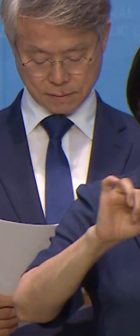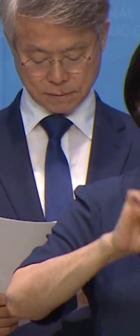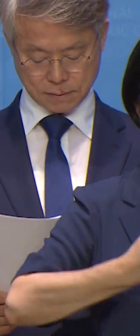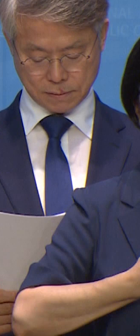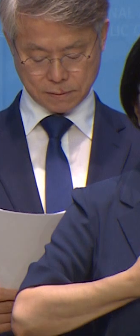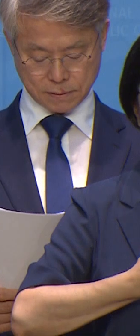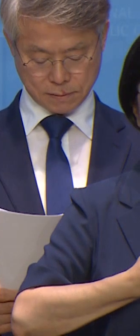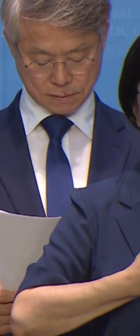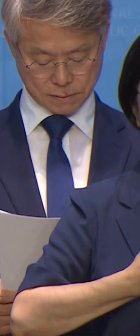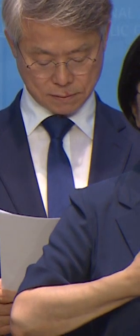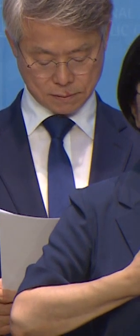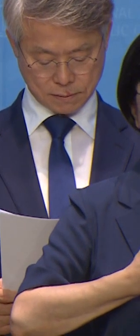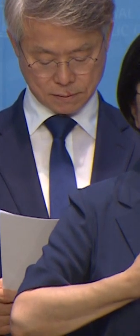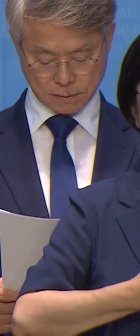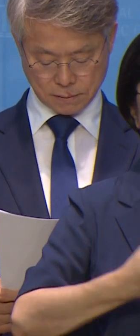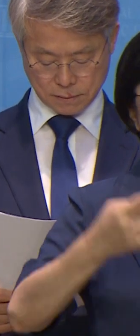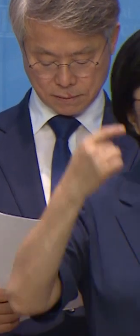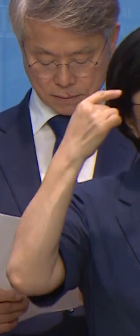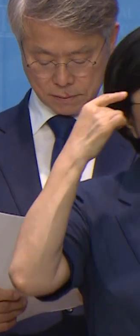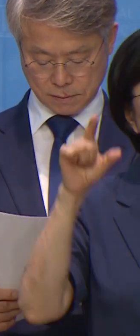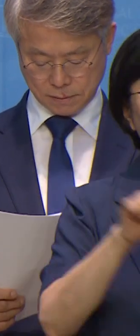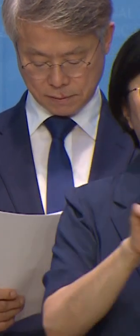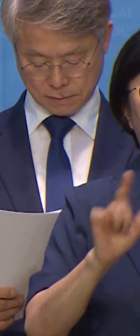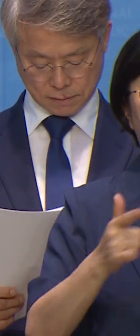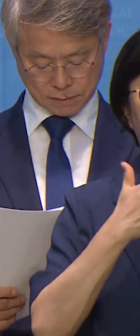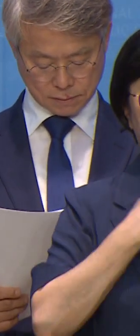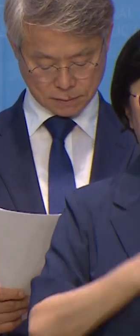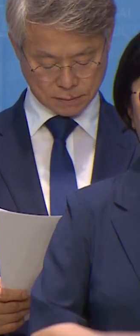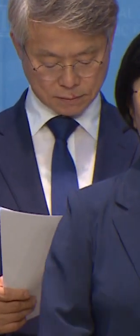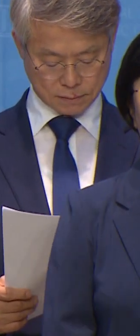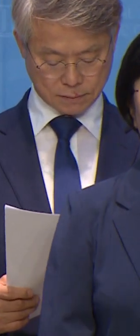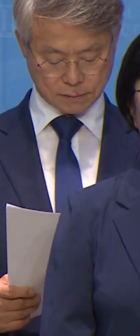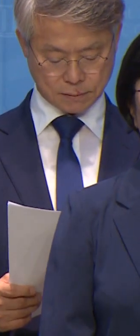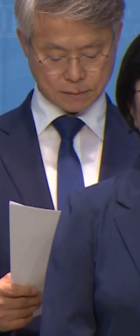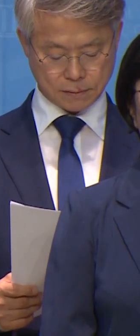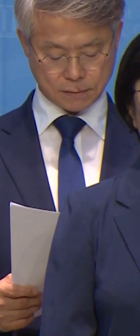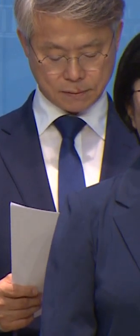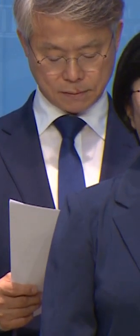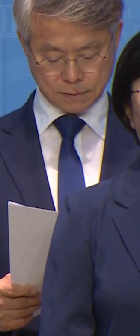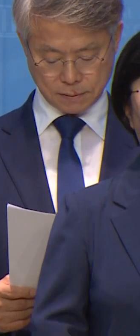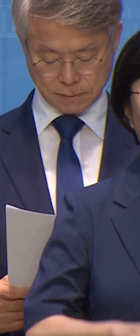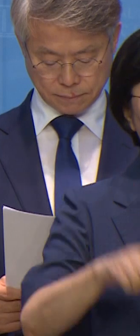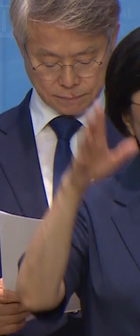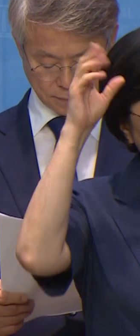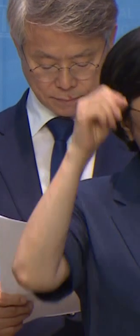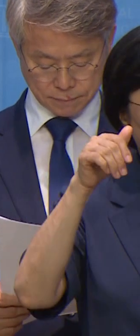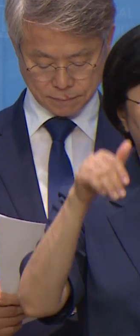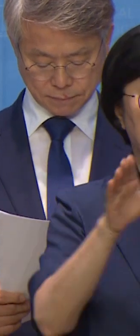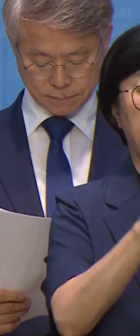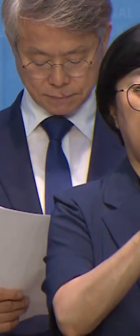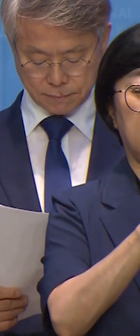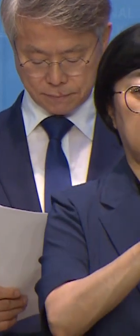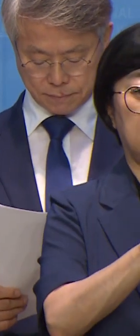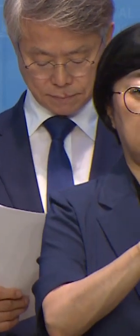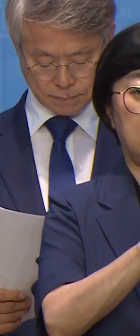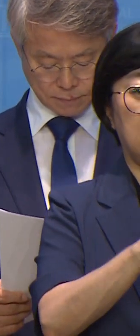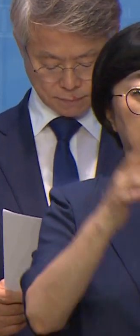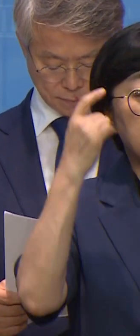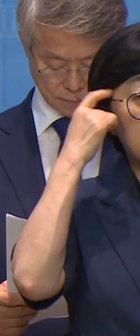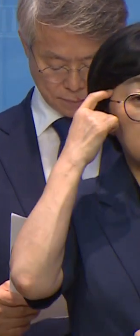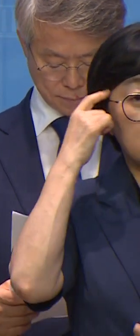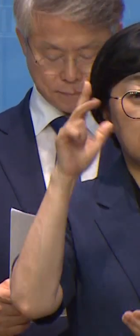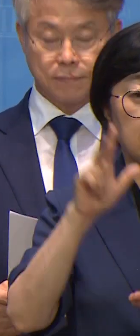본인의 신념이 아니길 바라는 마음입니다. 일부 고지각한 참모들의 삐뚤어진